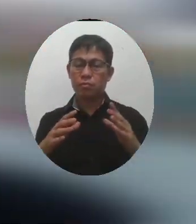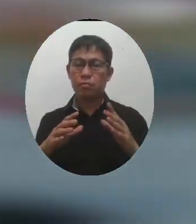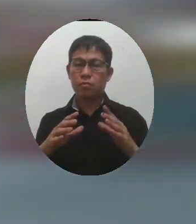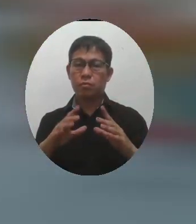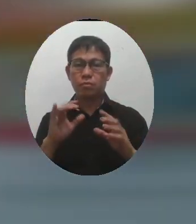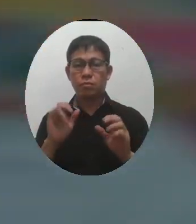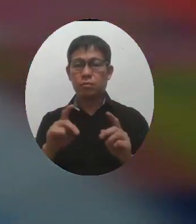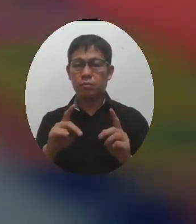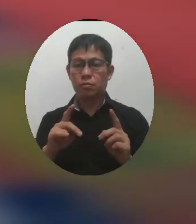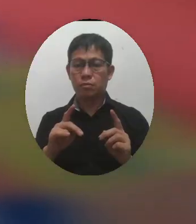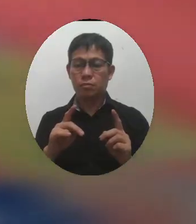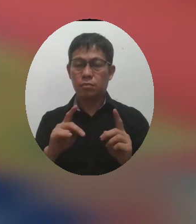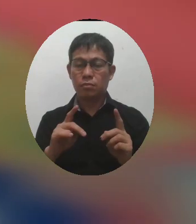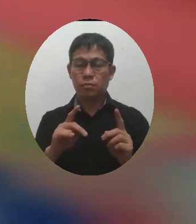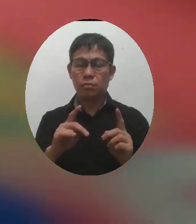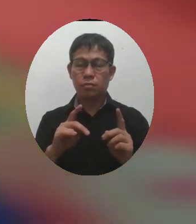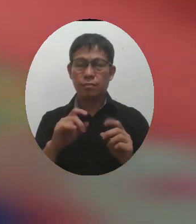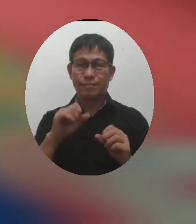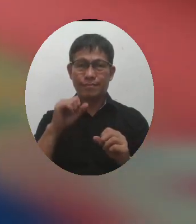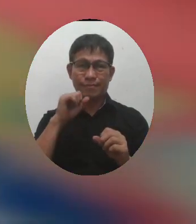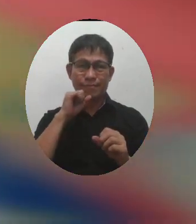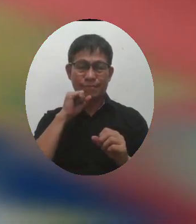Ate Sam!